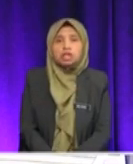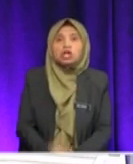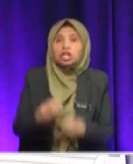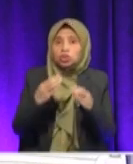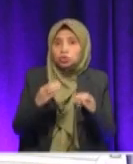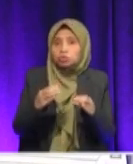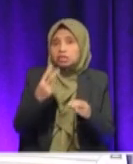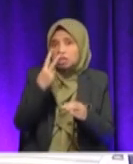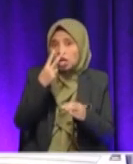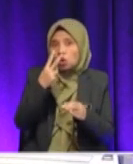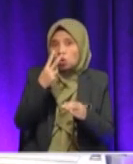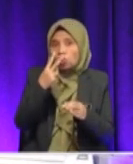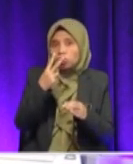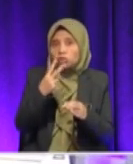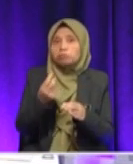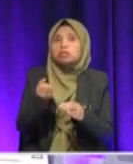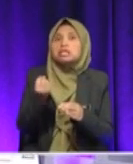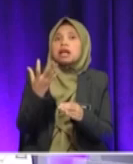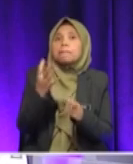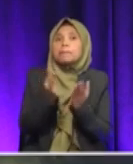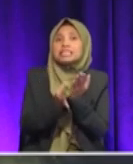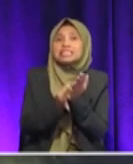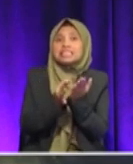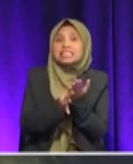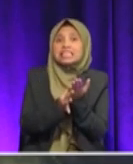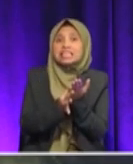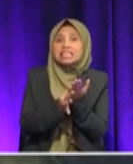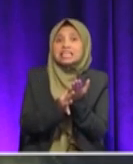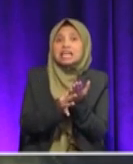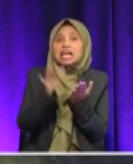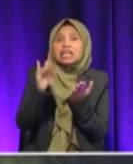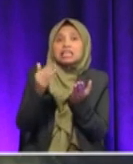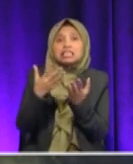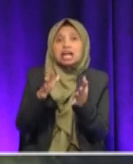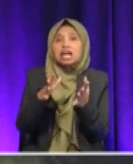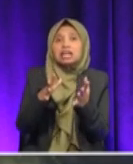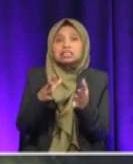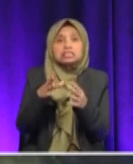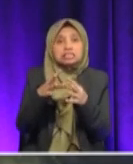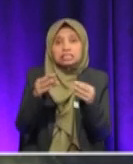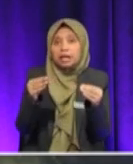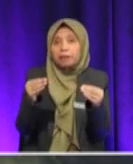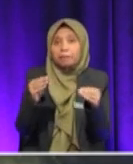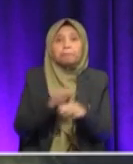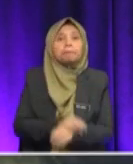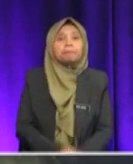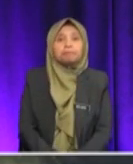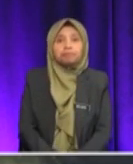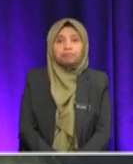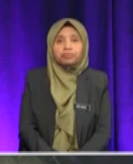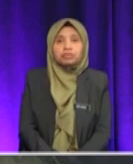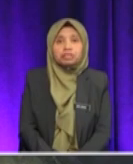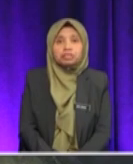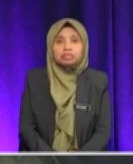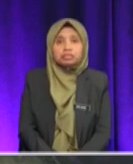Coba tengok apa sih Link yang syafika udah selesaikan untuk kita Oke Ah